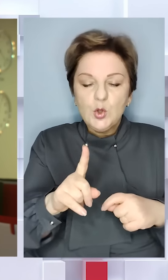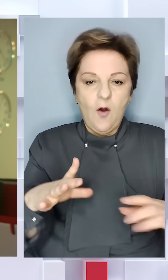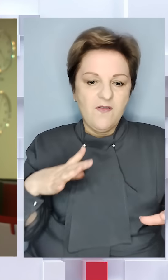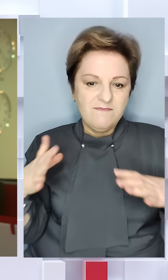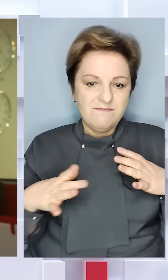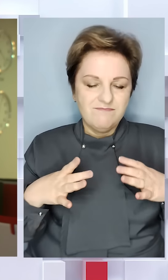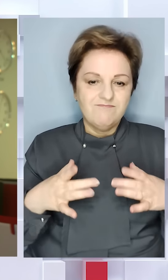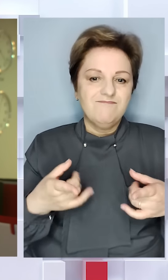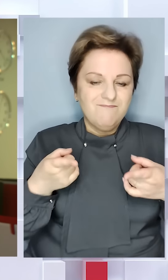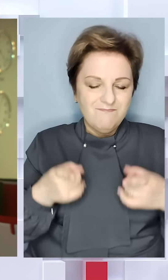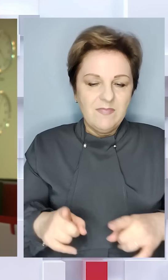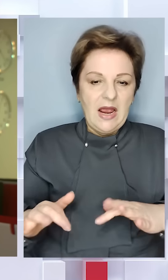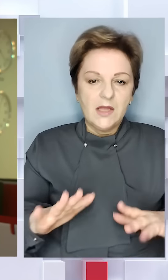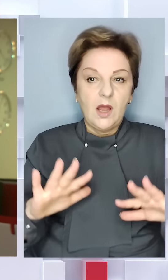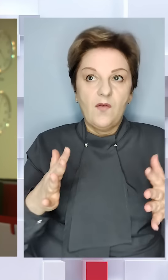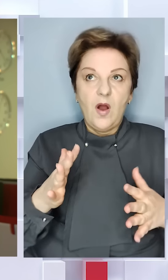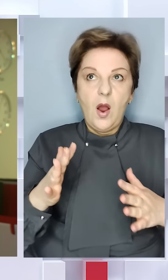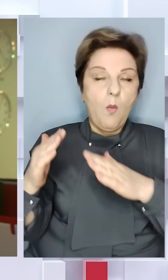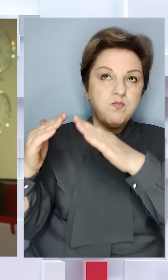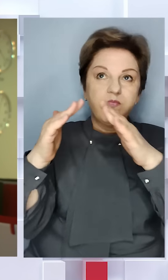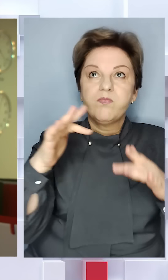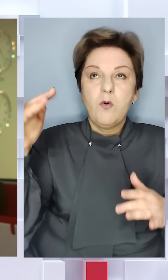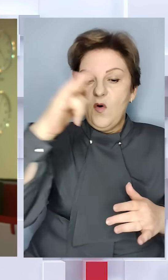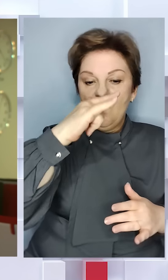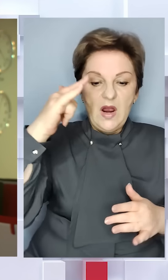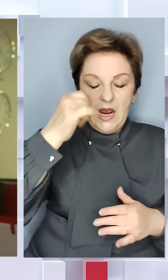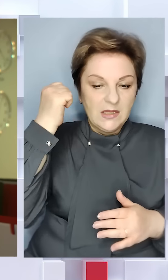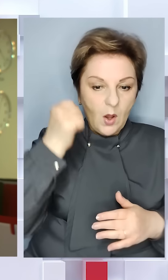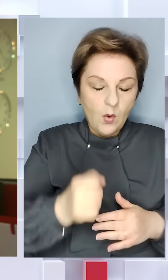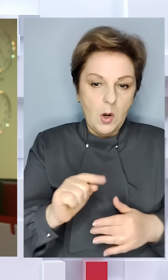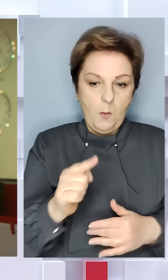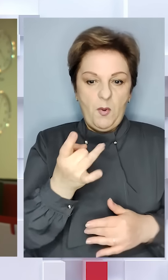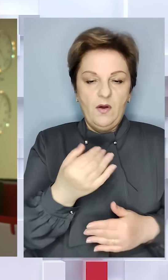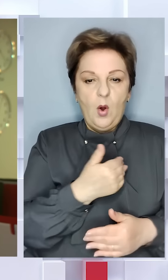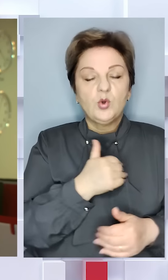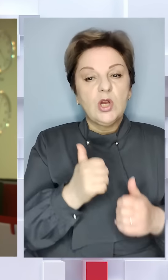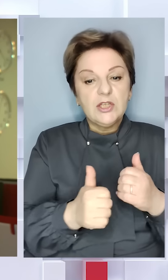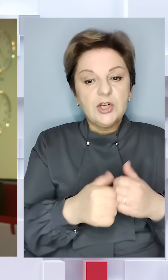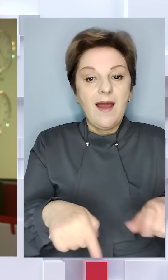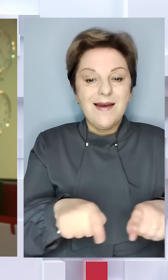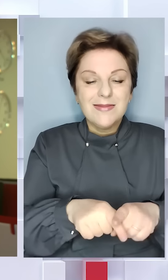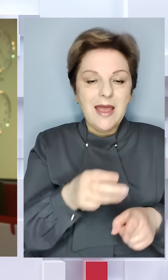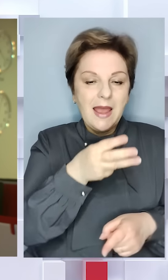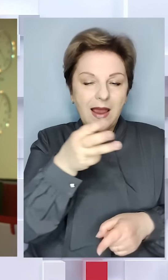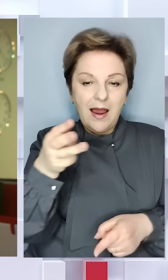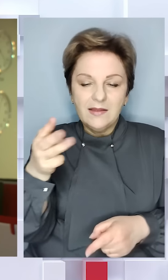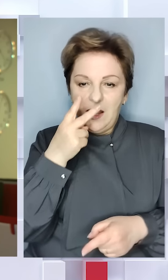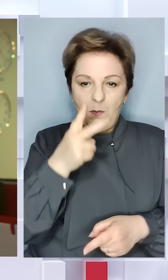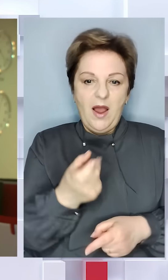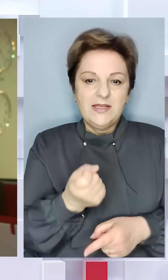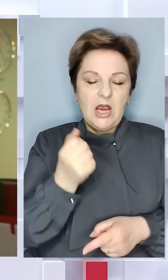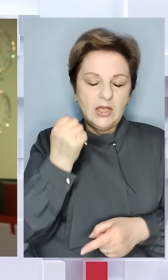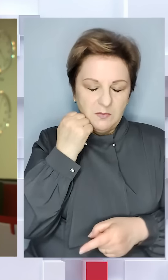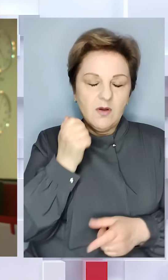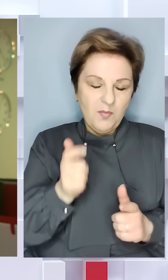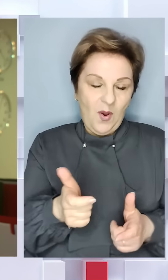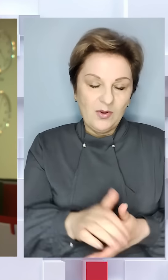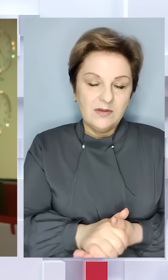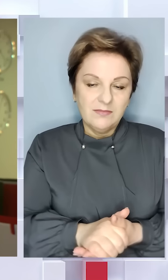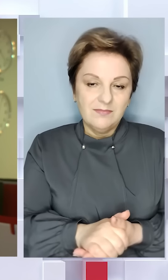відпрацювання дії у разі повітряних ударів, таке здається вперше. Хотілося б частіше такі кадри бачите з Москви.